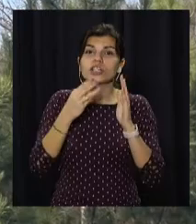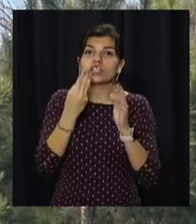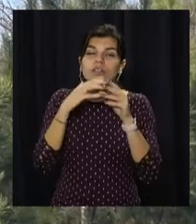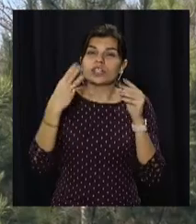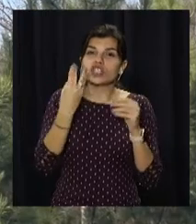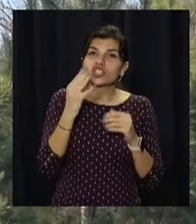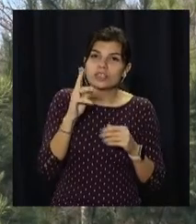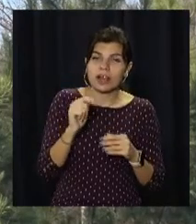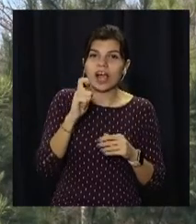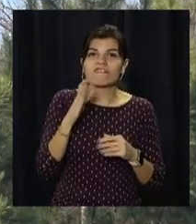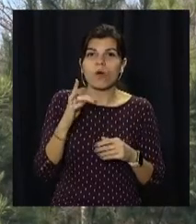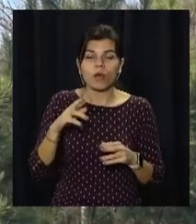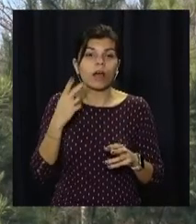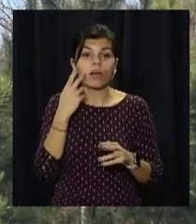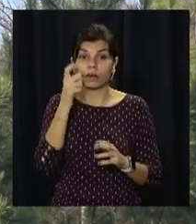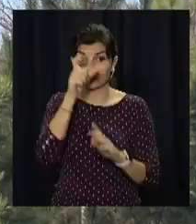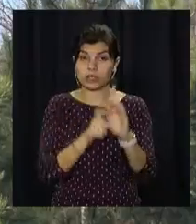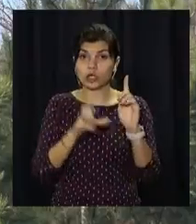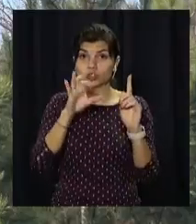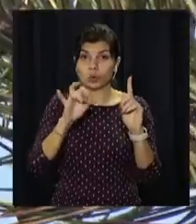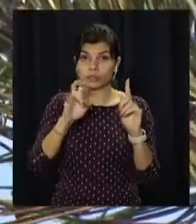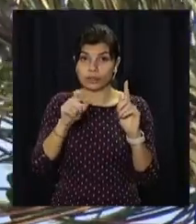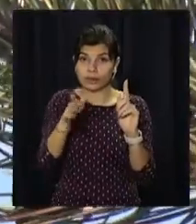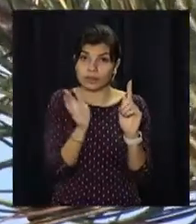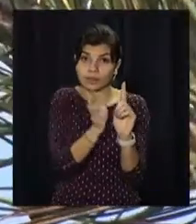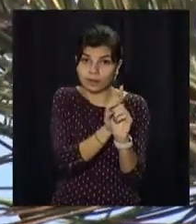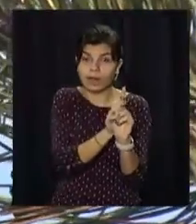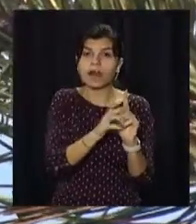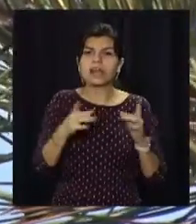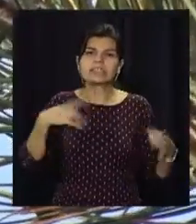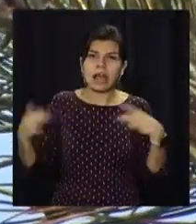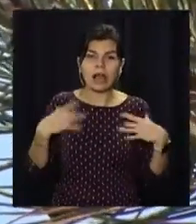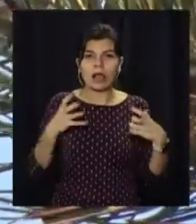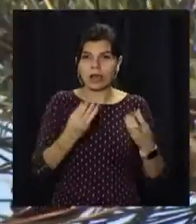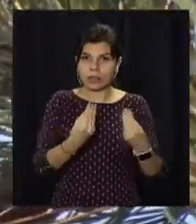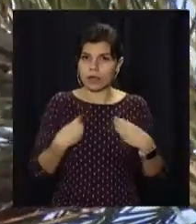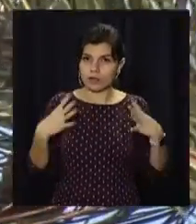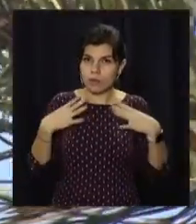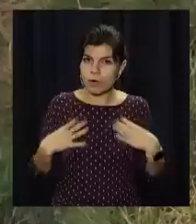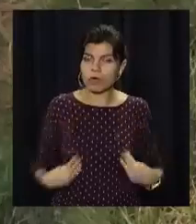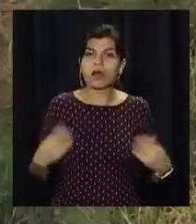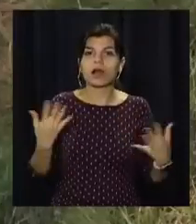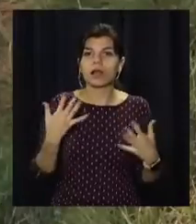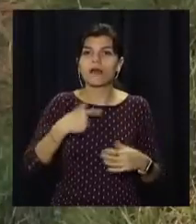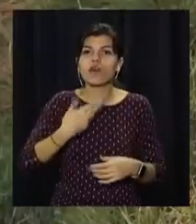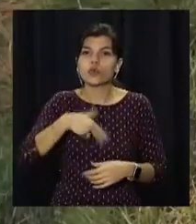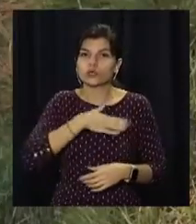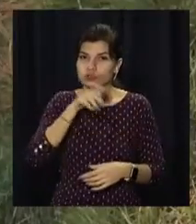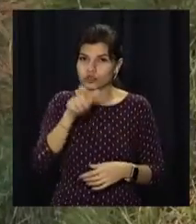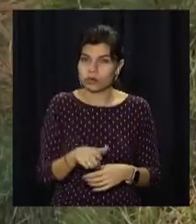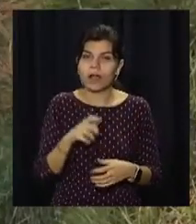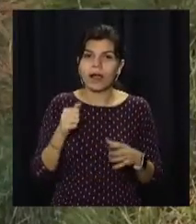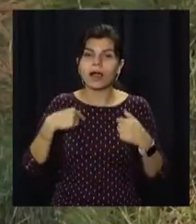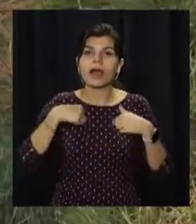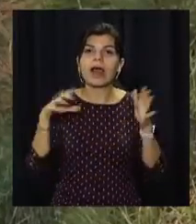та хвоя. Це дерево спокою духу. Якщо доторкнутися, сосна забере роздратування та досаду, які щодня накопичуються в душі людини. А